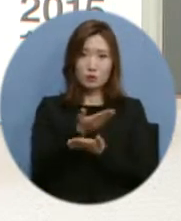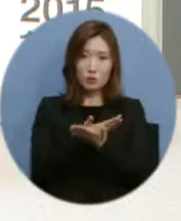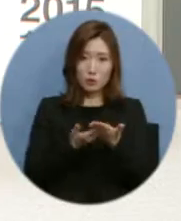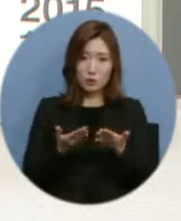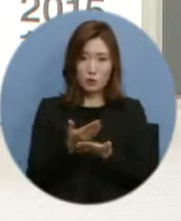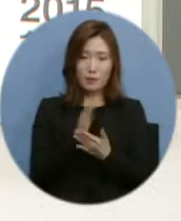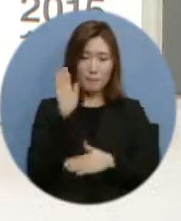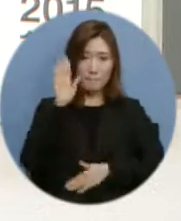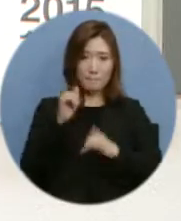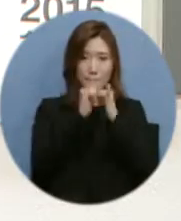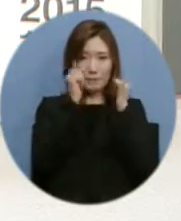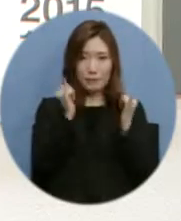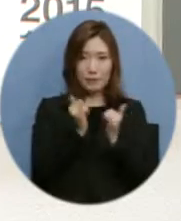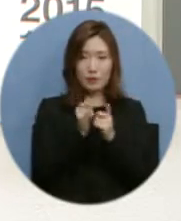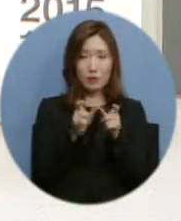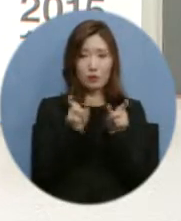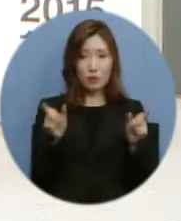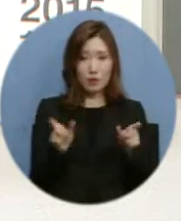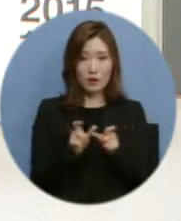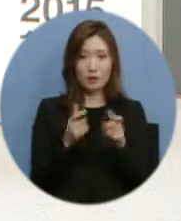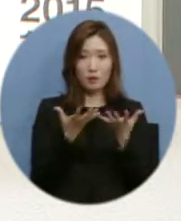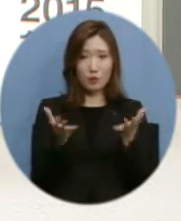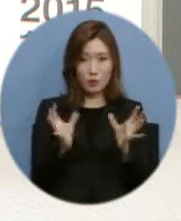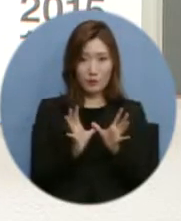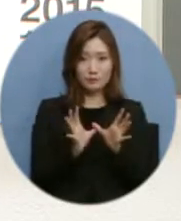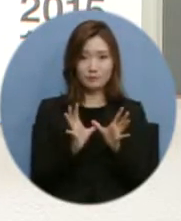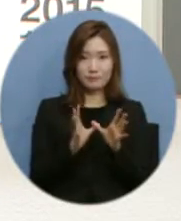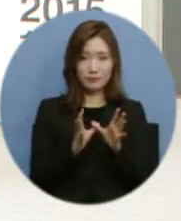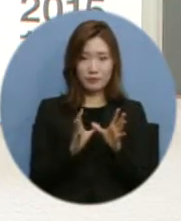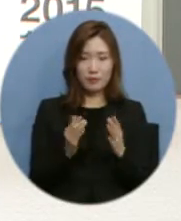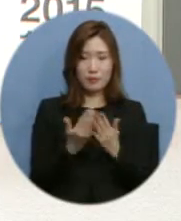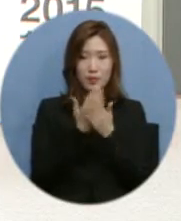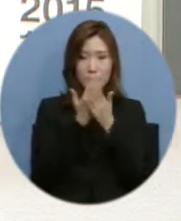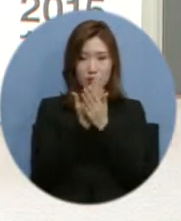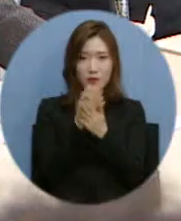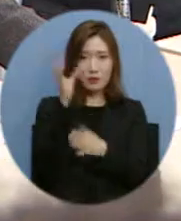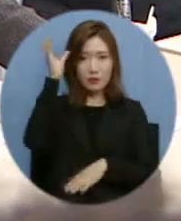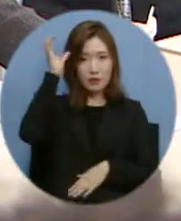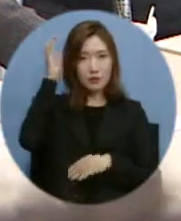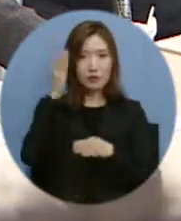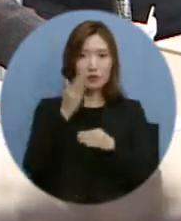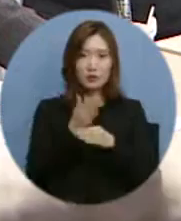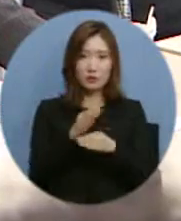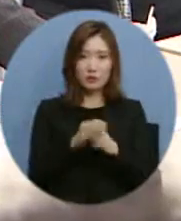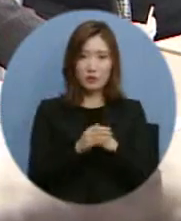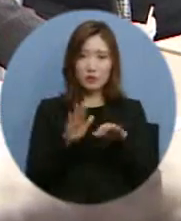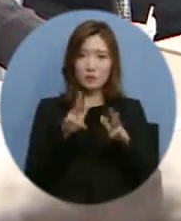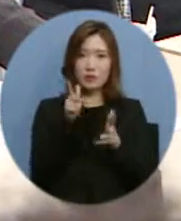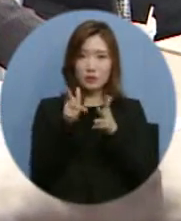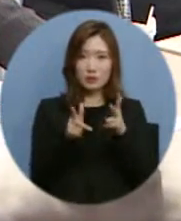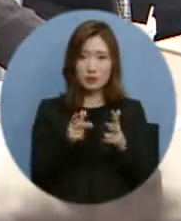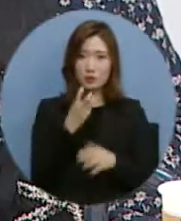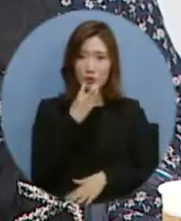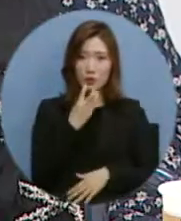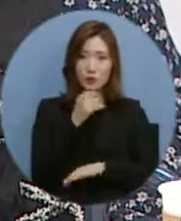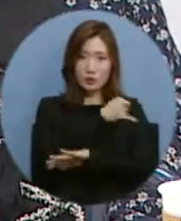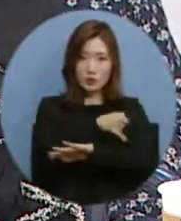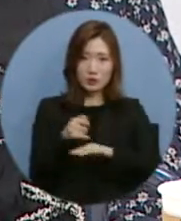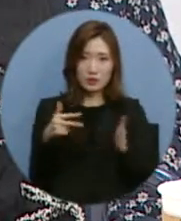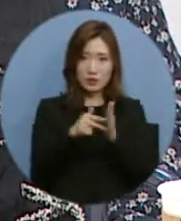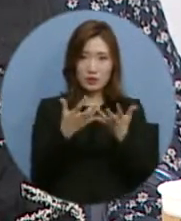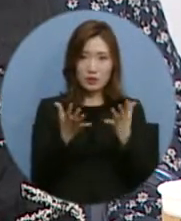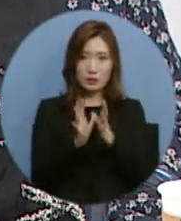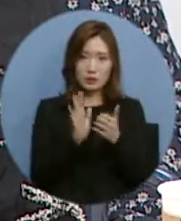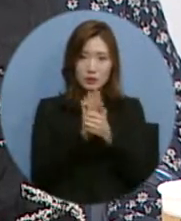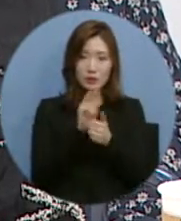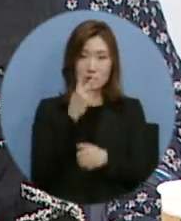사회의 동아리, 그다음에 모임체 그런 걸로 발전하기를 기대합니다. 이번 사업은 서울 디자인재단에서